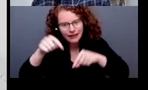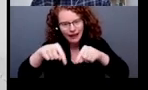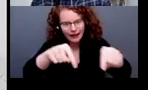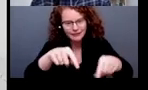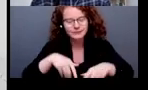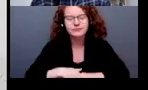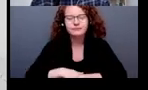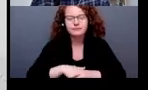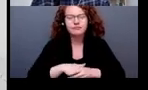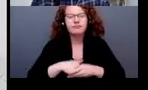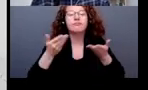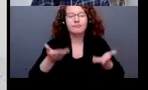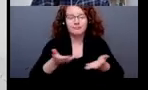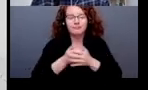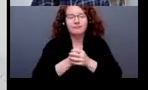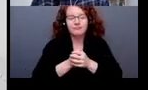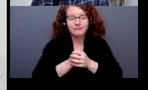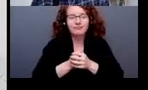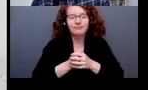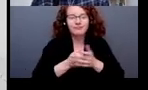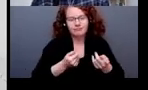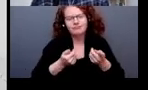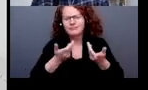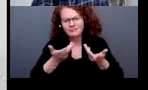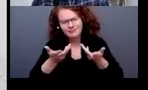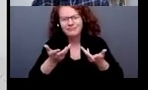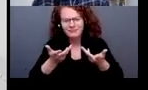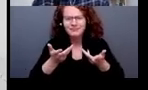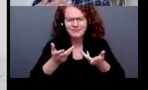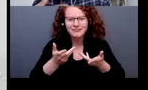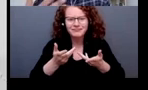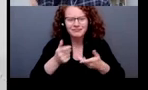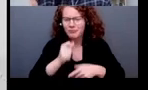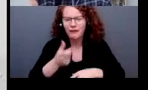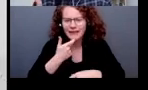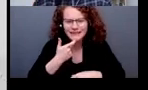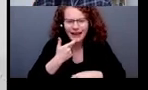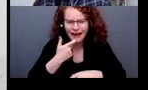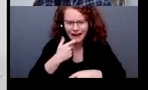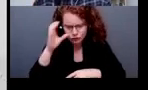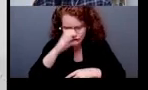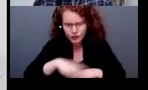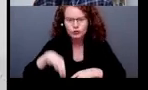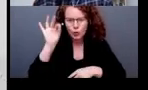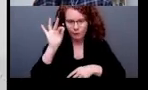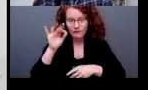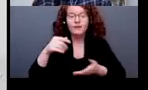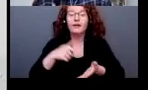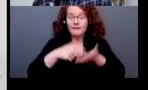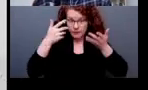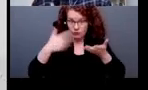dans ce contexte, ça a été effectivement pas forcément facile au premier abord. Donc, c'est vrai qu'une fois que les magasins